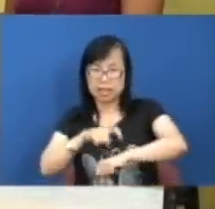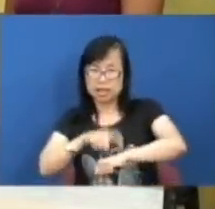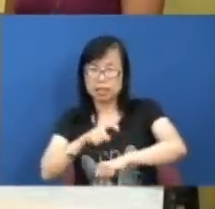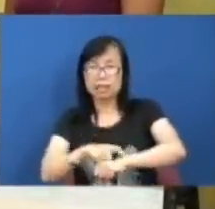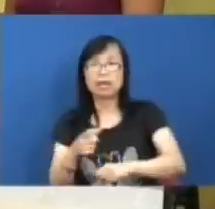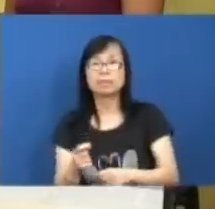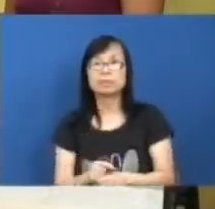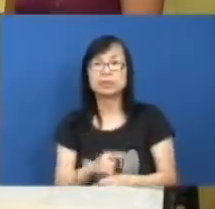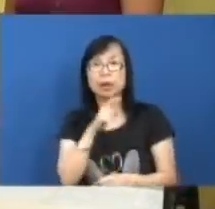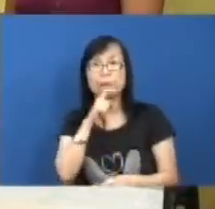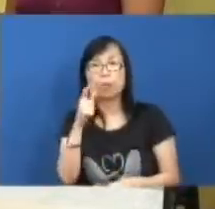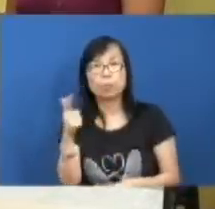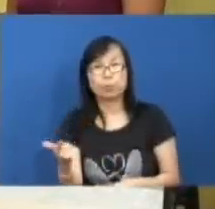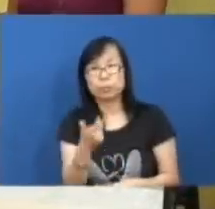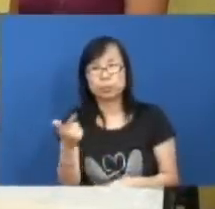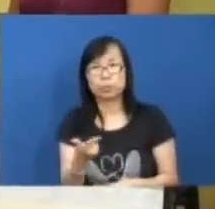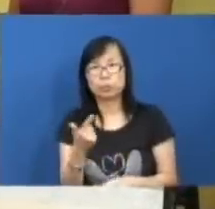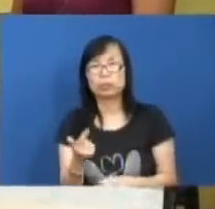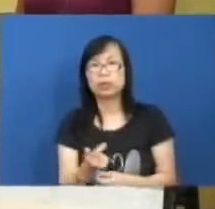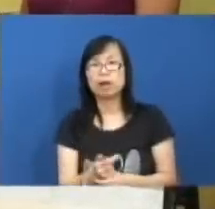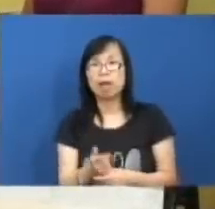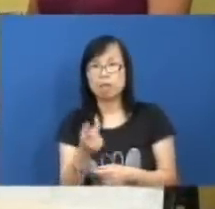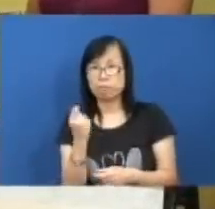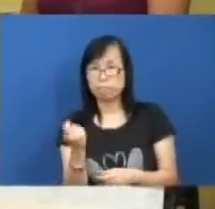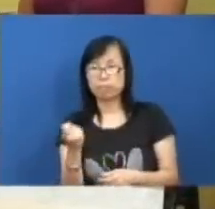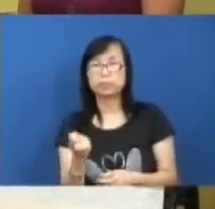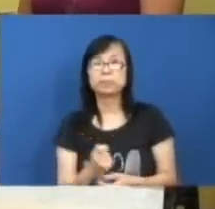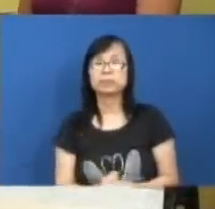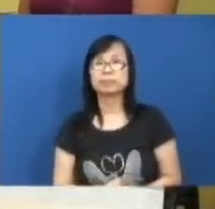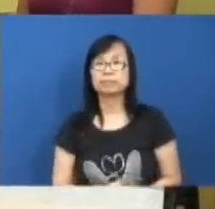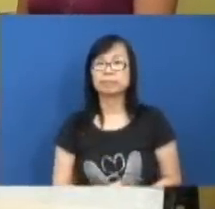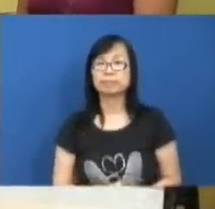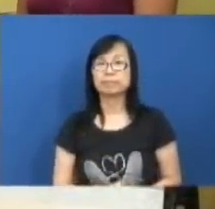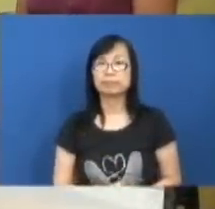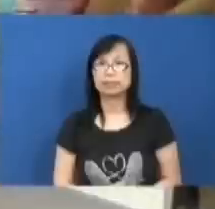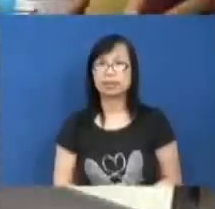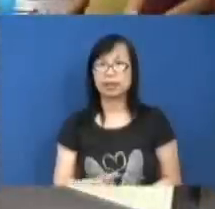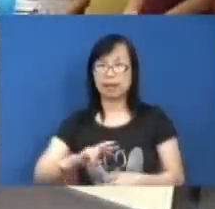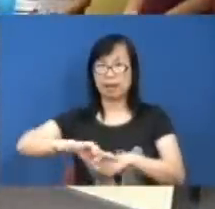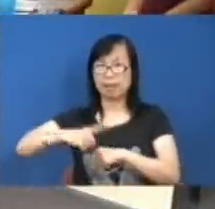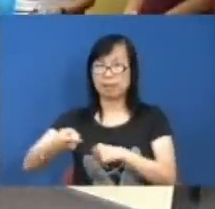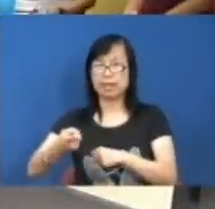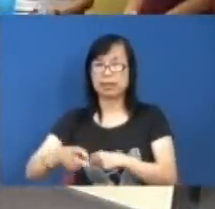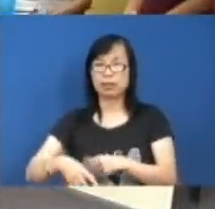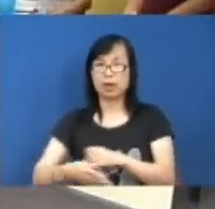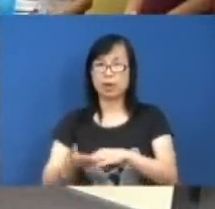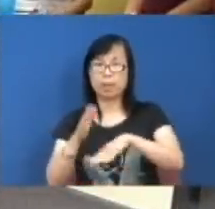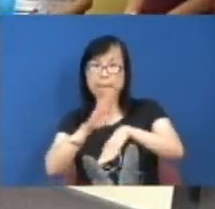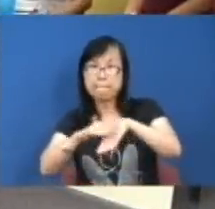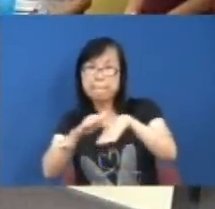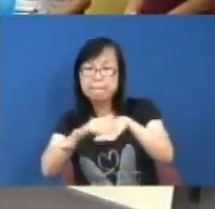有好多的方便咗喺度咯。 冇錯啦。 咁另外就面就再做好